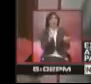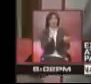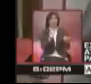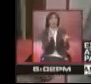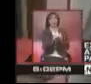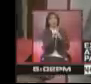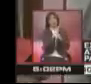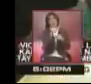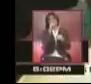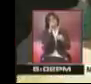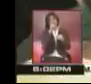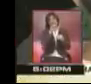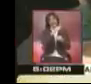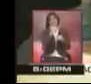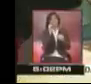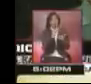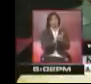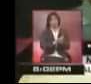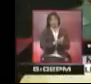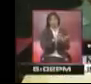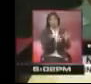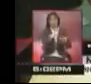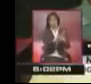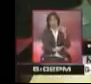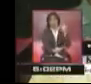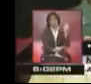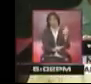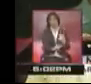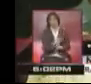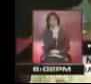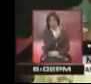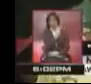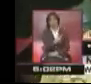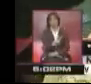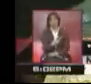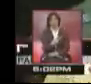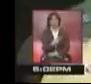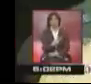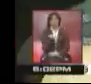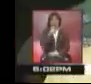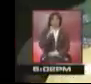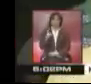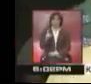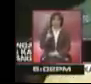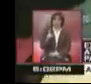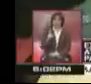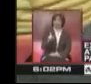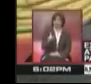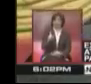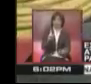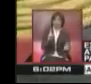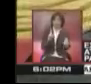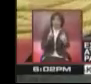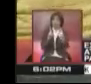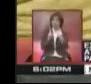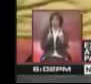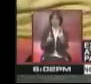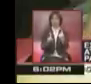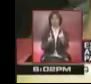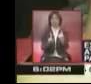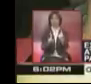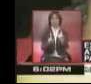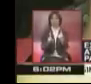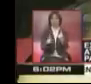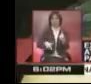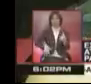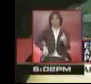sa poblasyon Laguna. Tumatakbo. Tapos nang sasalubong sana ako ngayon, naglakad. Pero ginanon yung baril para